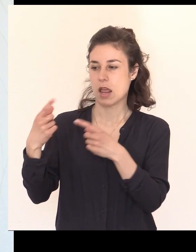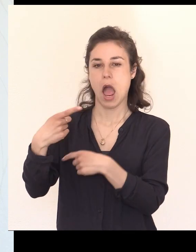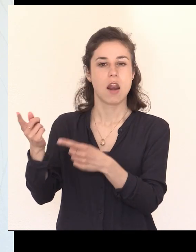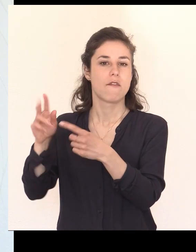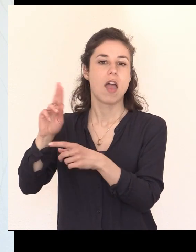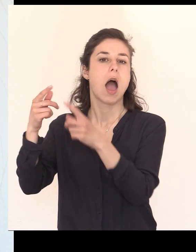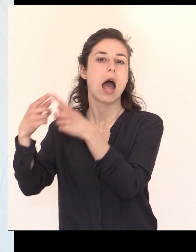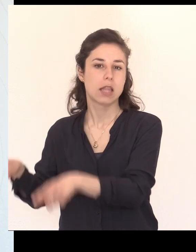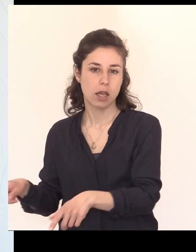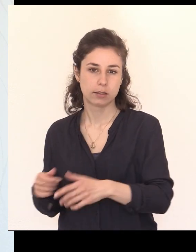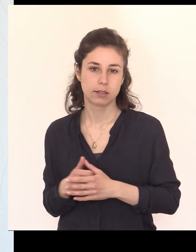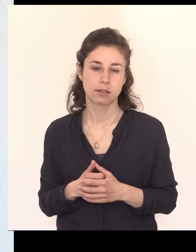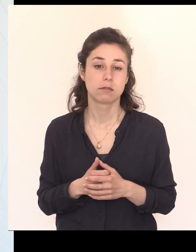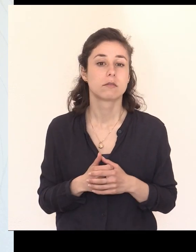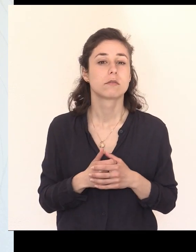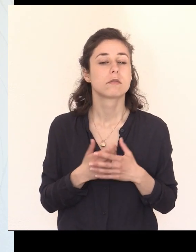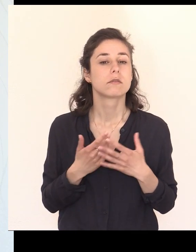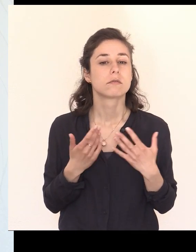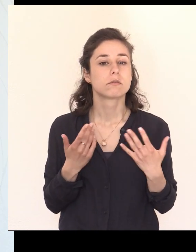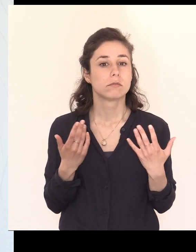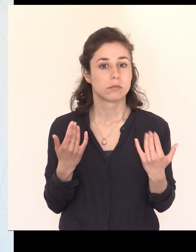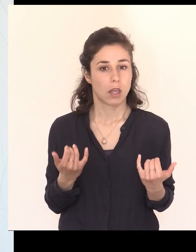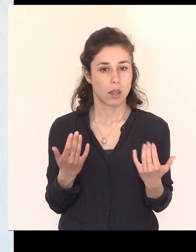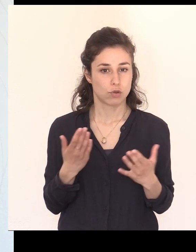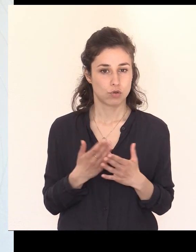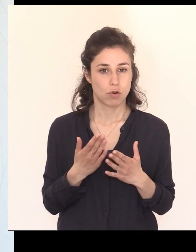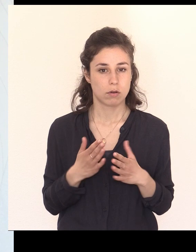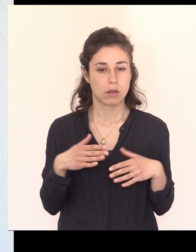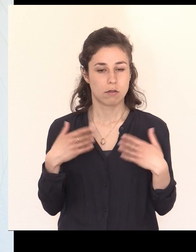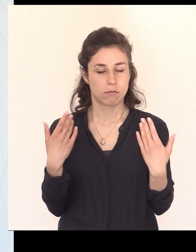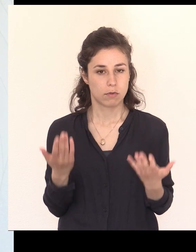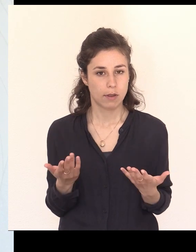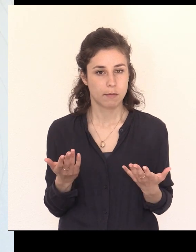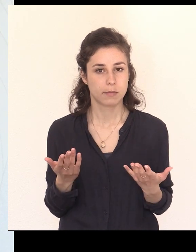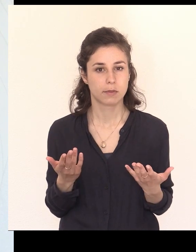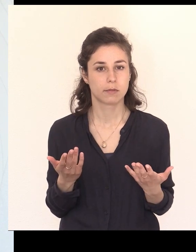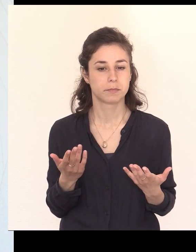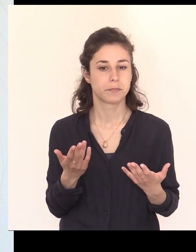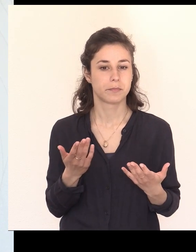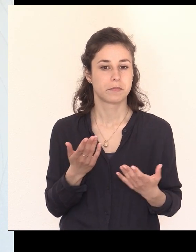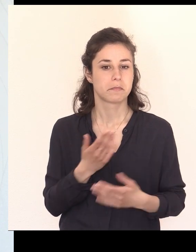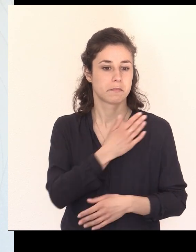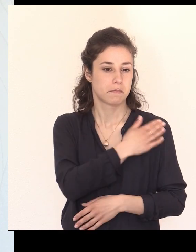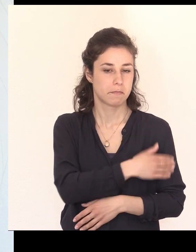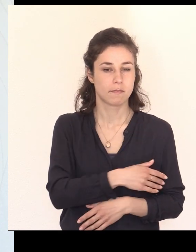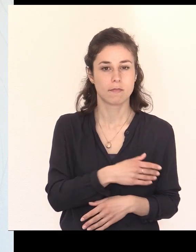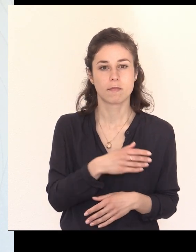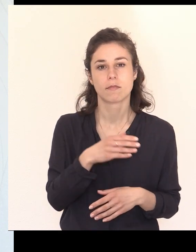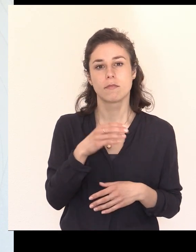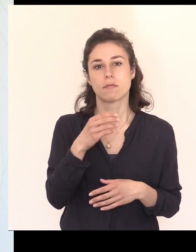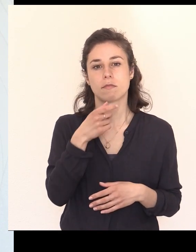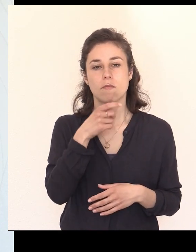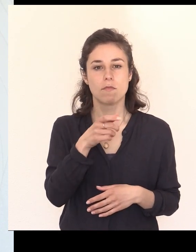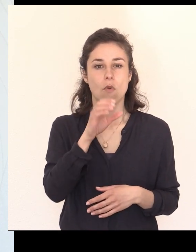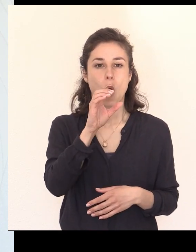halt. Heute geht es so weit, dass es auf der einen Seite die sogenannten Covioten